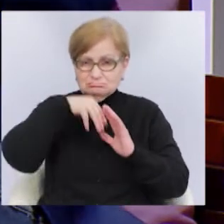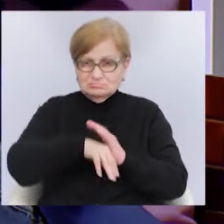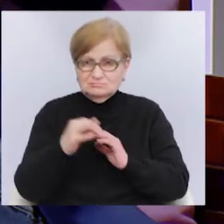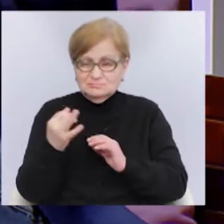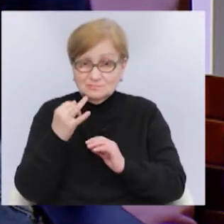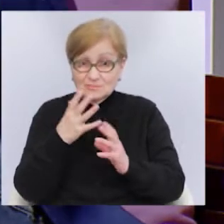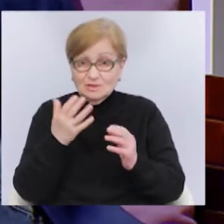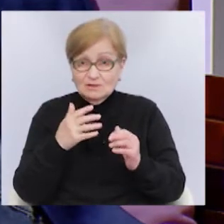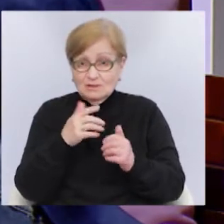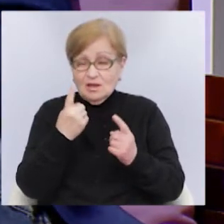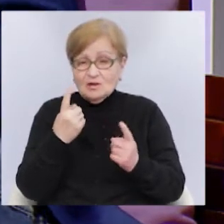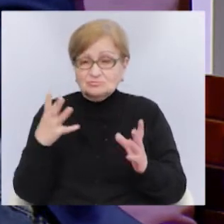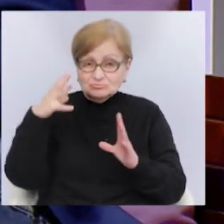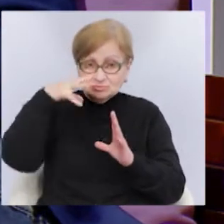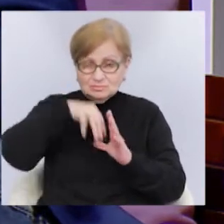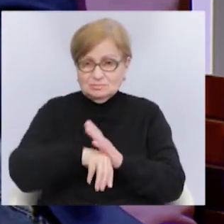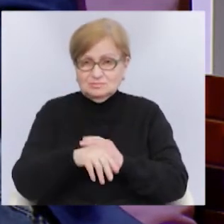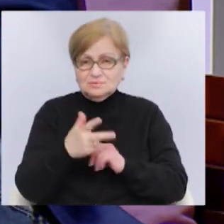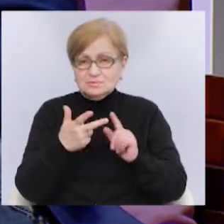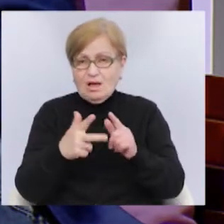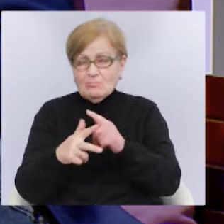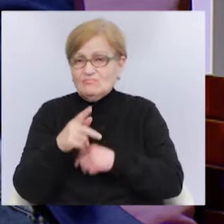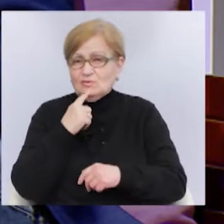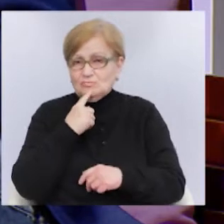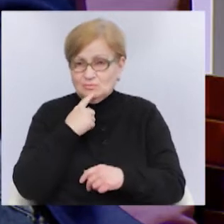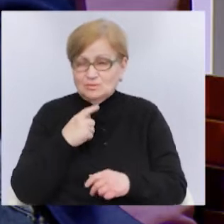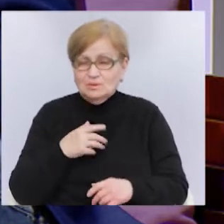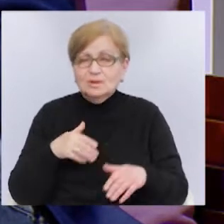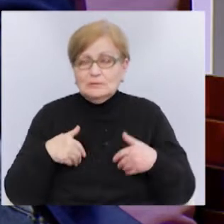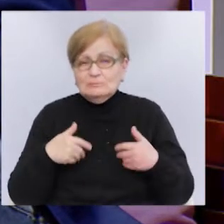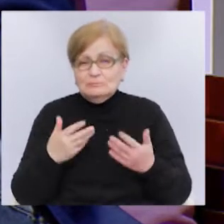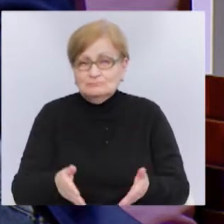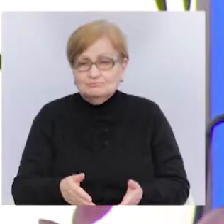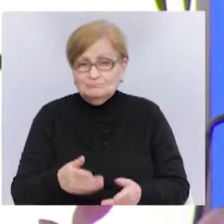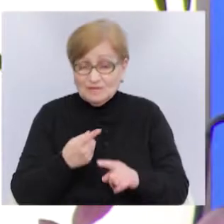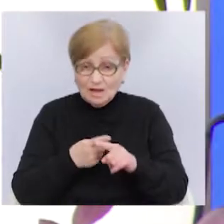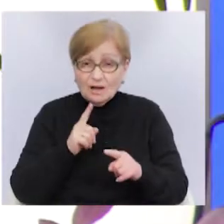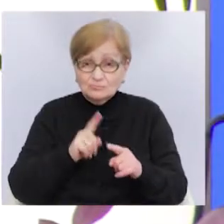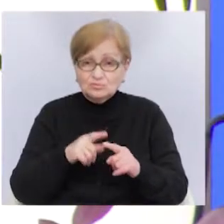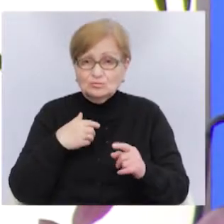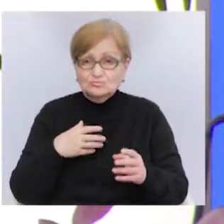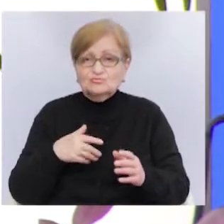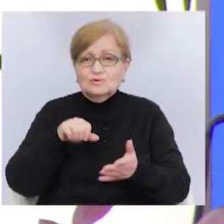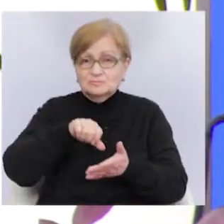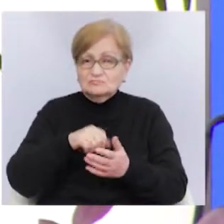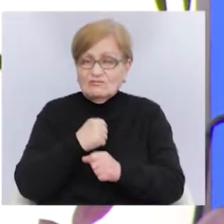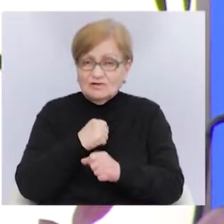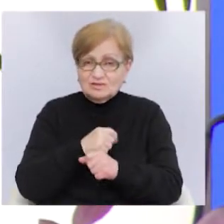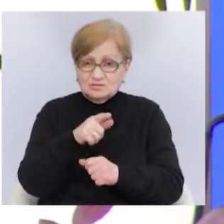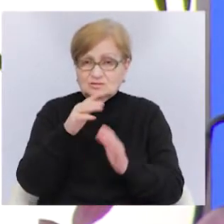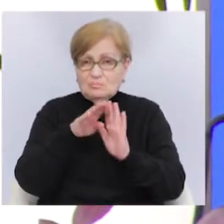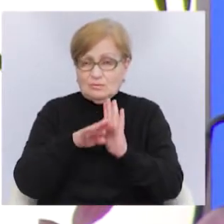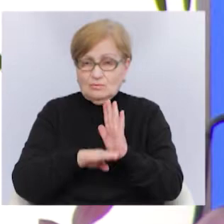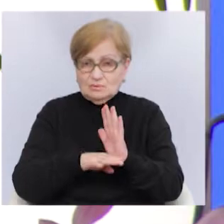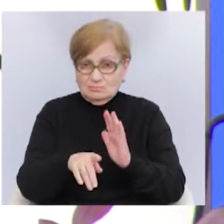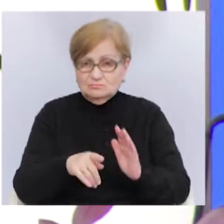გვაქვს და თქვენ ეს ერთი მასში მოაქციეთ, ასე ვთქვათ. მოგესალმებით. სწორედ მაგითა შეიქმნა ჩვენი პროგრამა ამ